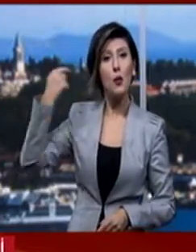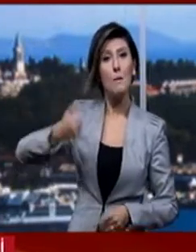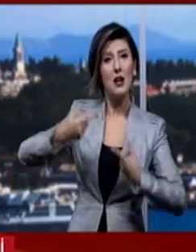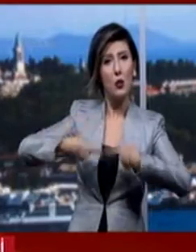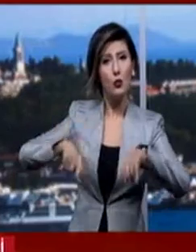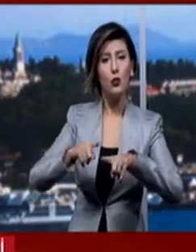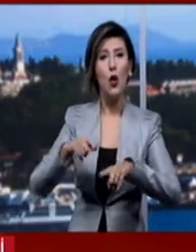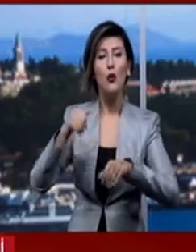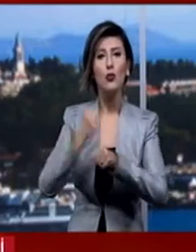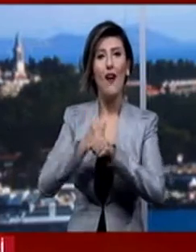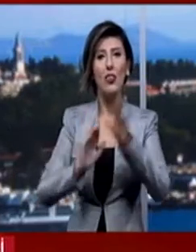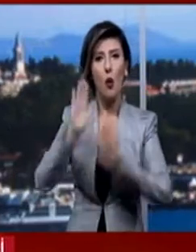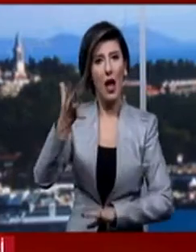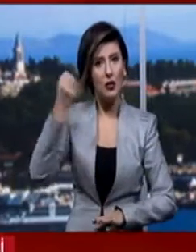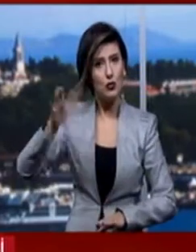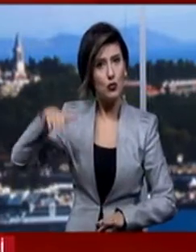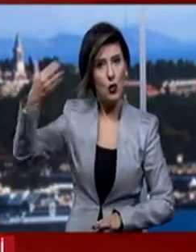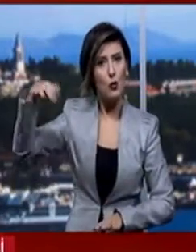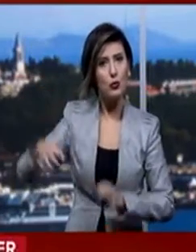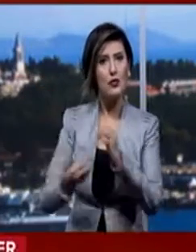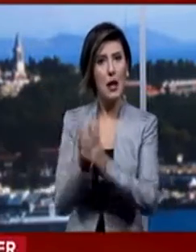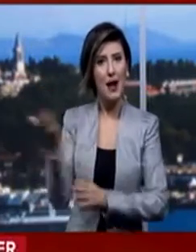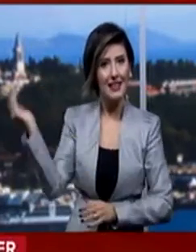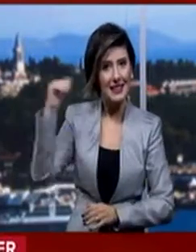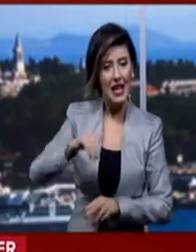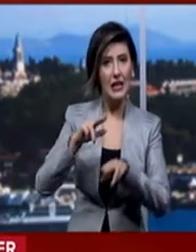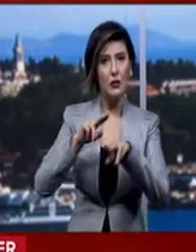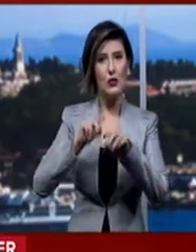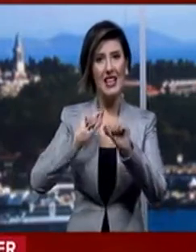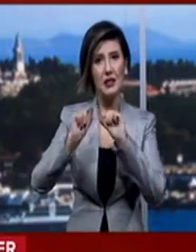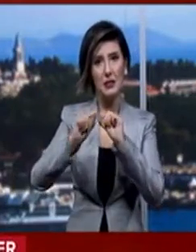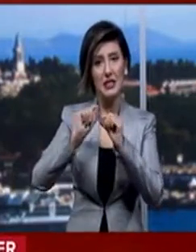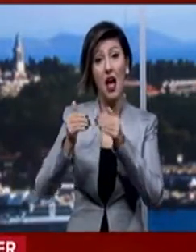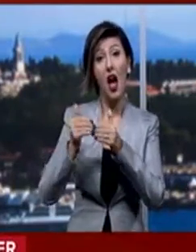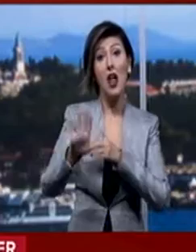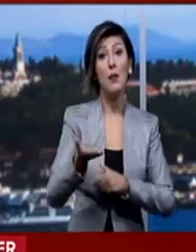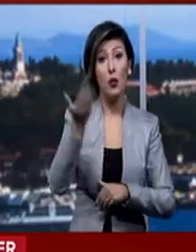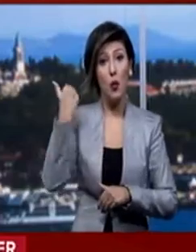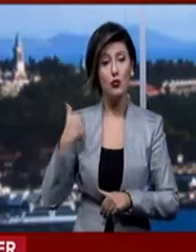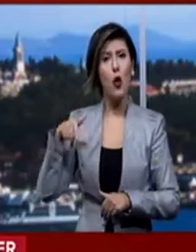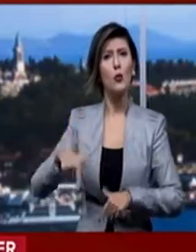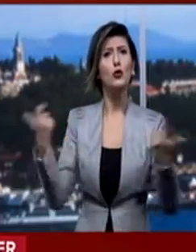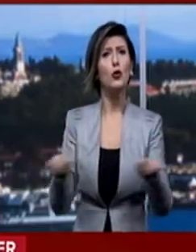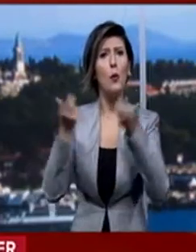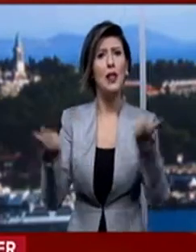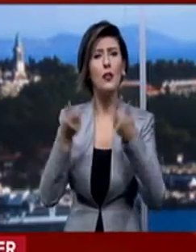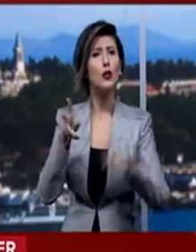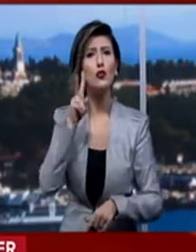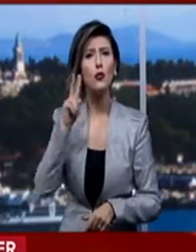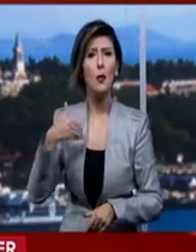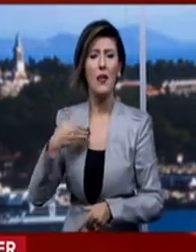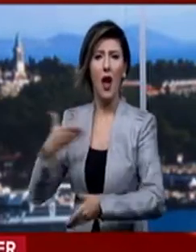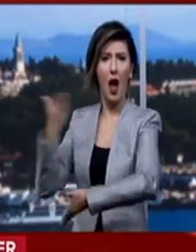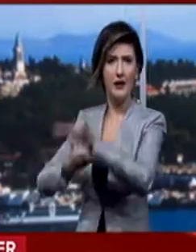oyu aldıktan sonra bugün sabah da geldi Kuzey Kıbrıs'a ayrılmadan önce bu toplantının neticelerini